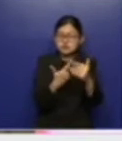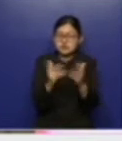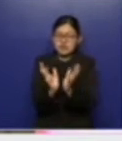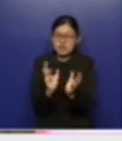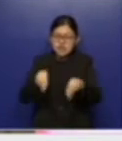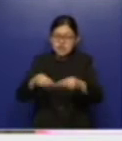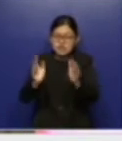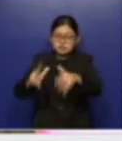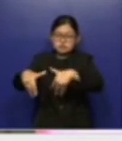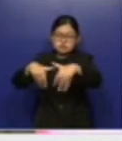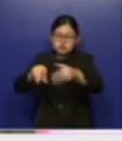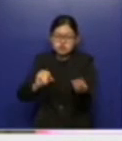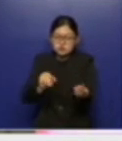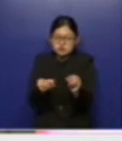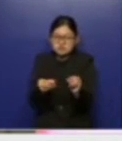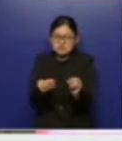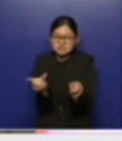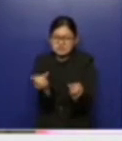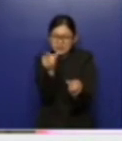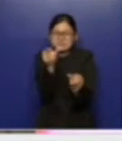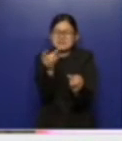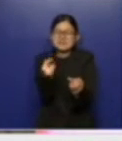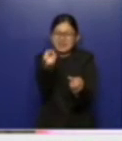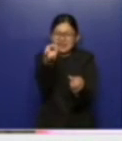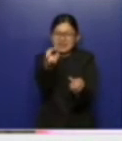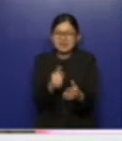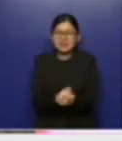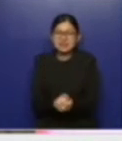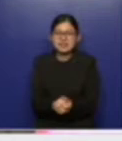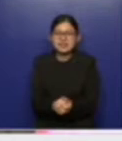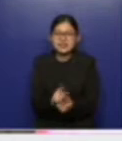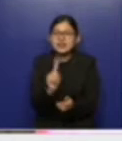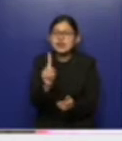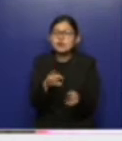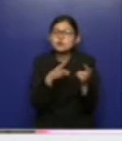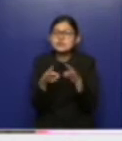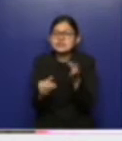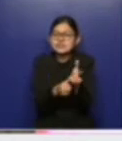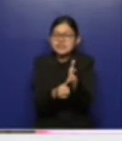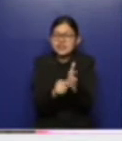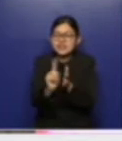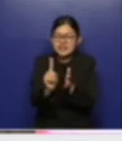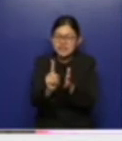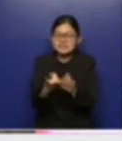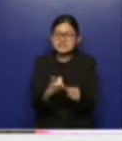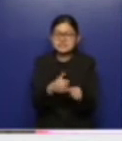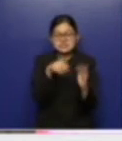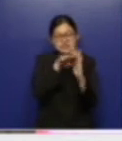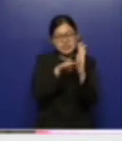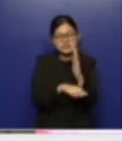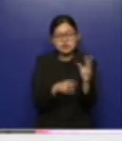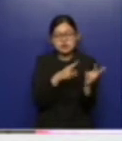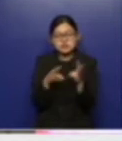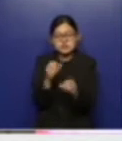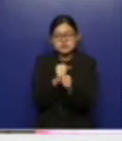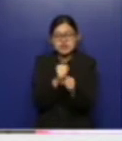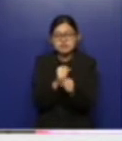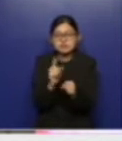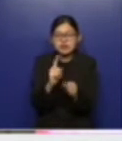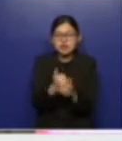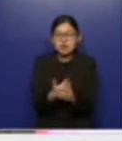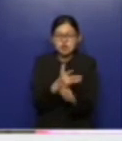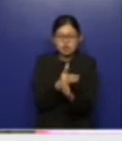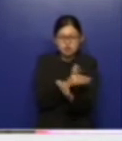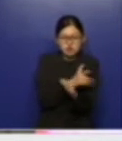ให้คลื่นความถี่สั้นๆแล้วจะแก้ยังไงกับปัญหาที่เคยดำเนินการได้ก่อนที่จะมีคณะท่